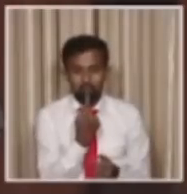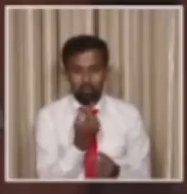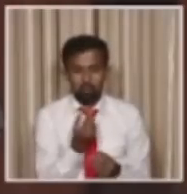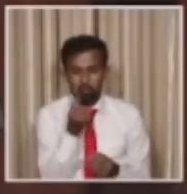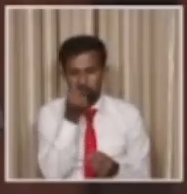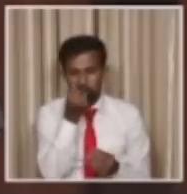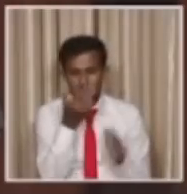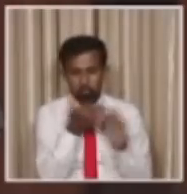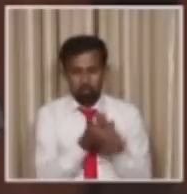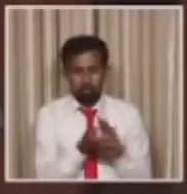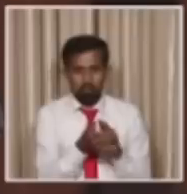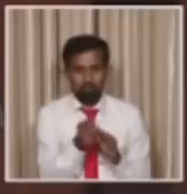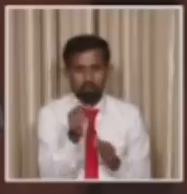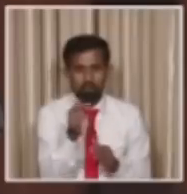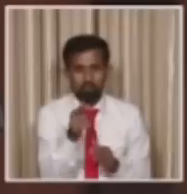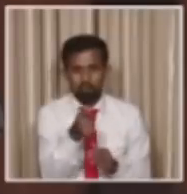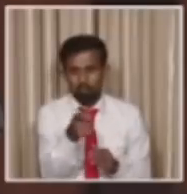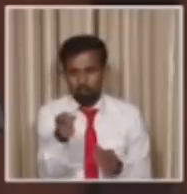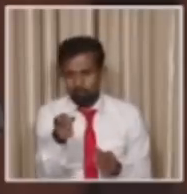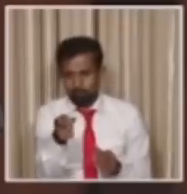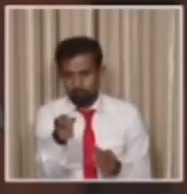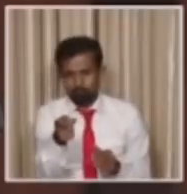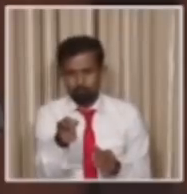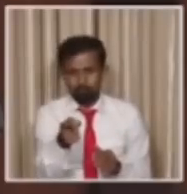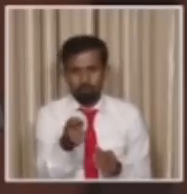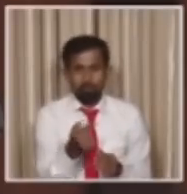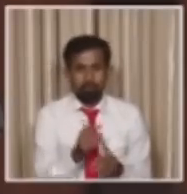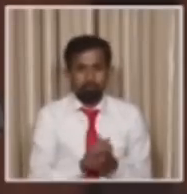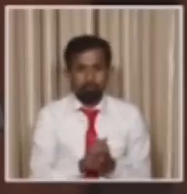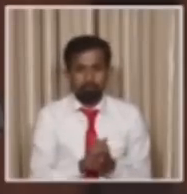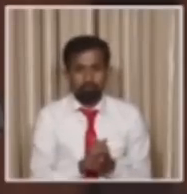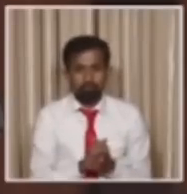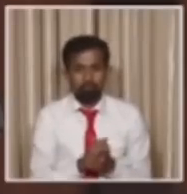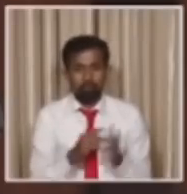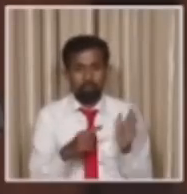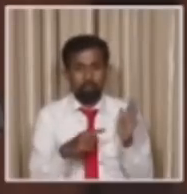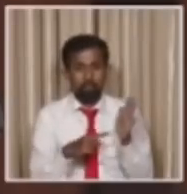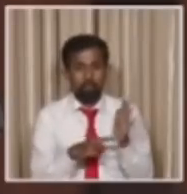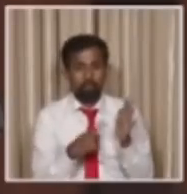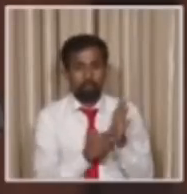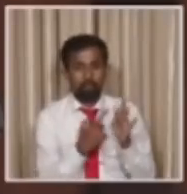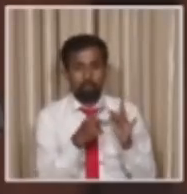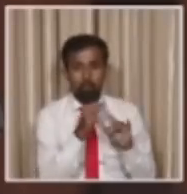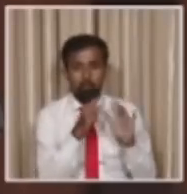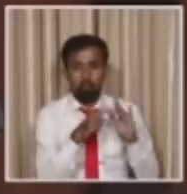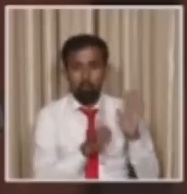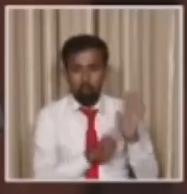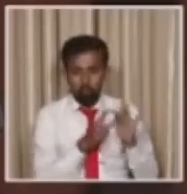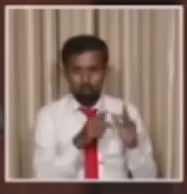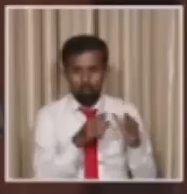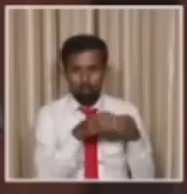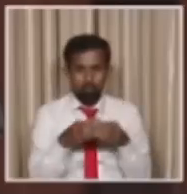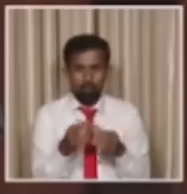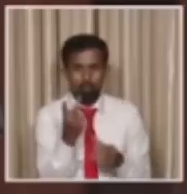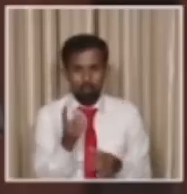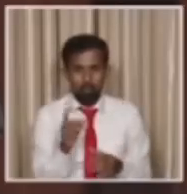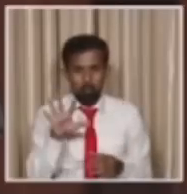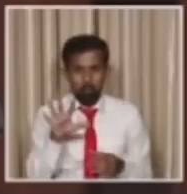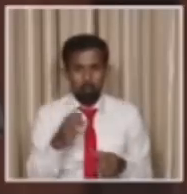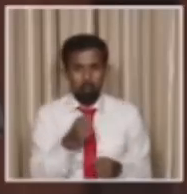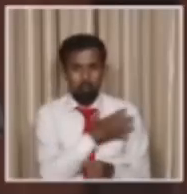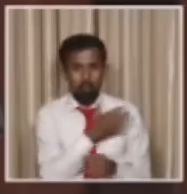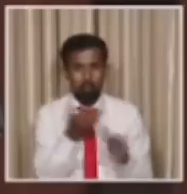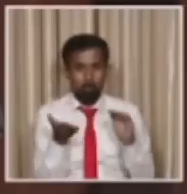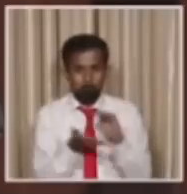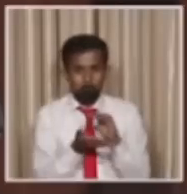එක කාරණයක් පිළිබඳව ඔබතුමා සමහරට ඔතන ඇති ඒක පිළිබඳව දැනගැනීම පිණිස අහන්නේ මේ ට්‍රිපලි ප්ලටූන් කියලා එකක් 2005 ඉඳන් ක්‍රියාත්මක වුණා ගෝඨාභයගේ